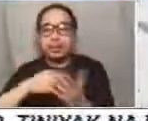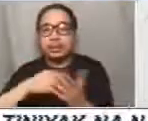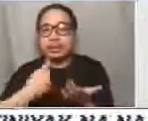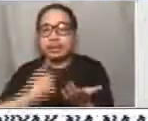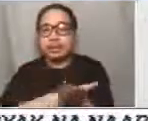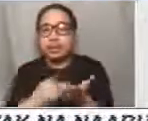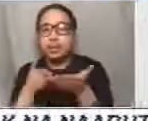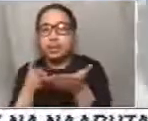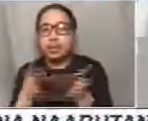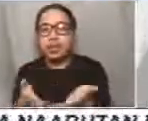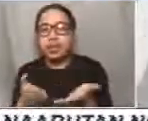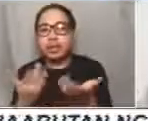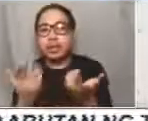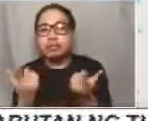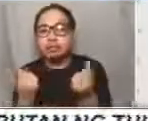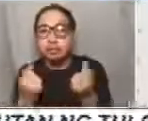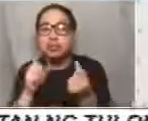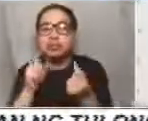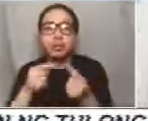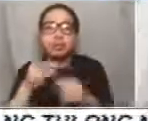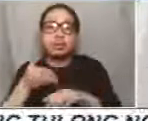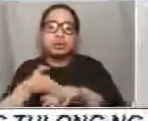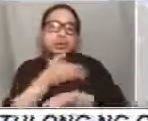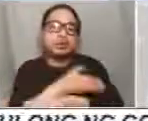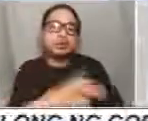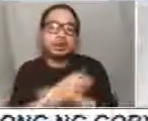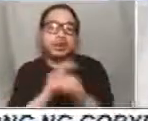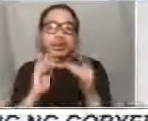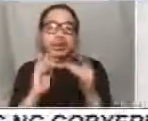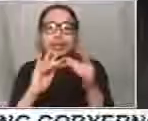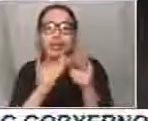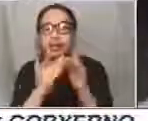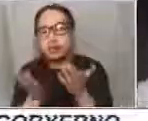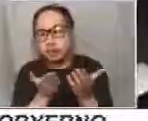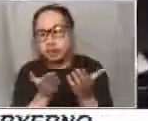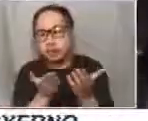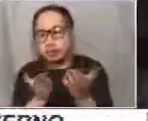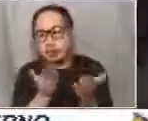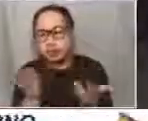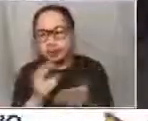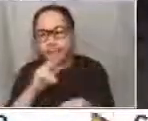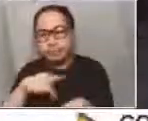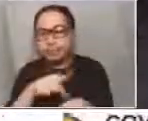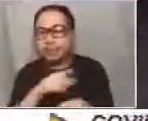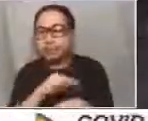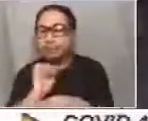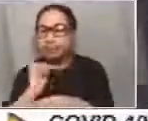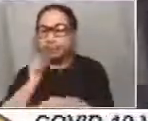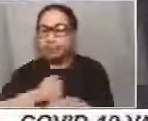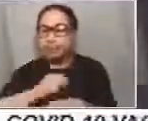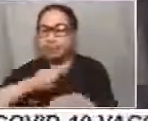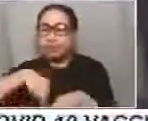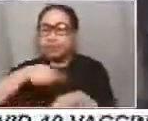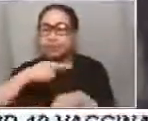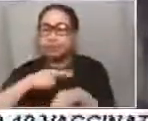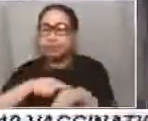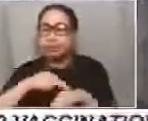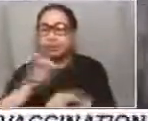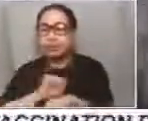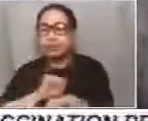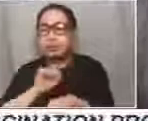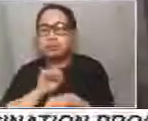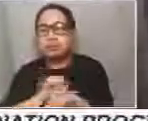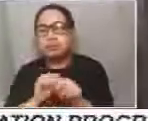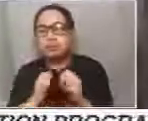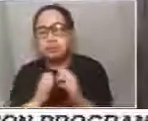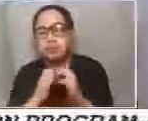Pangulo, gayon din sa mga hakbang ng administrasyon kontra COVID-19. Habang sa aspeto naman ng kalusugan, maging ang independent group